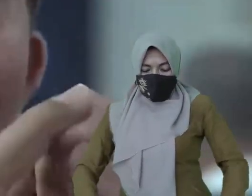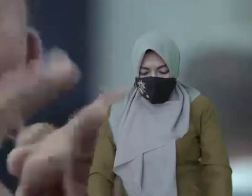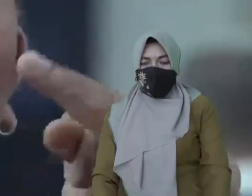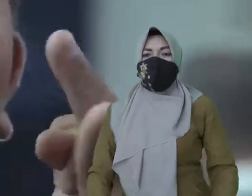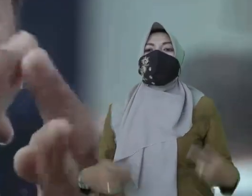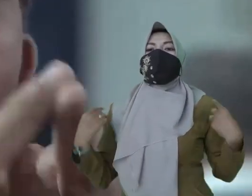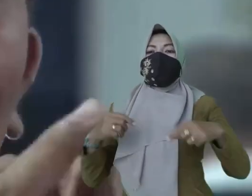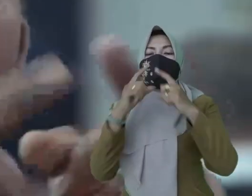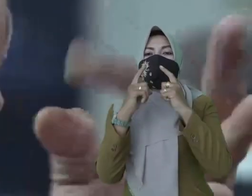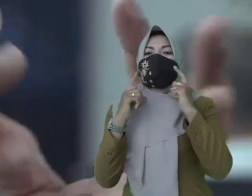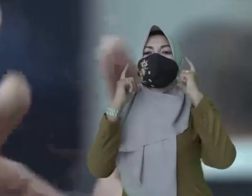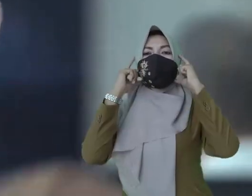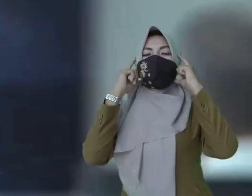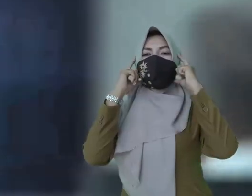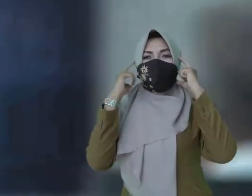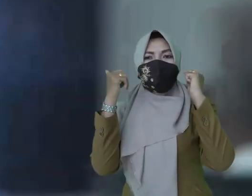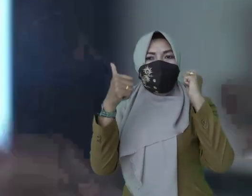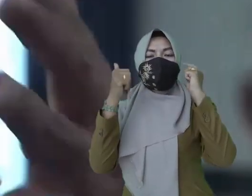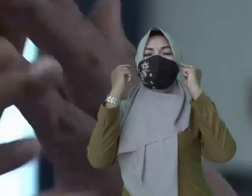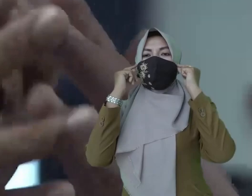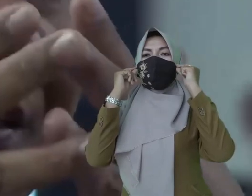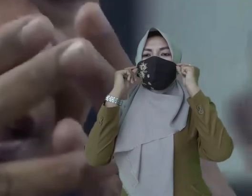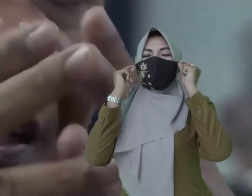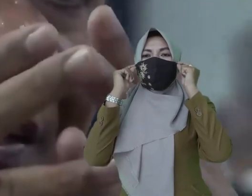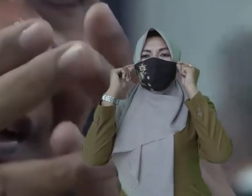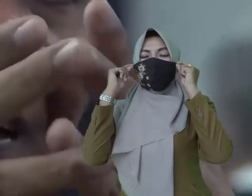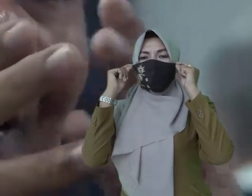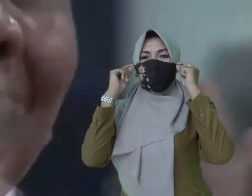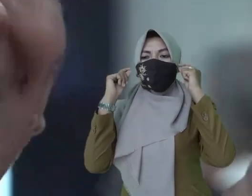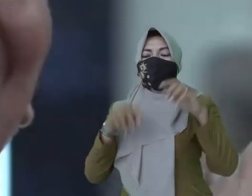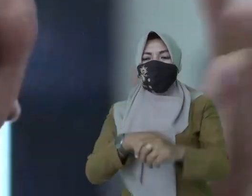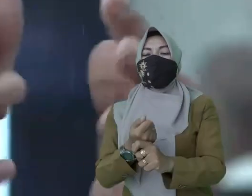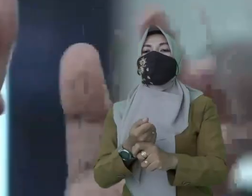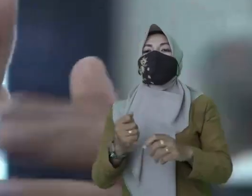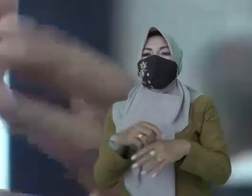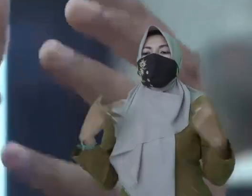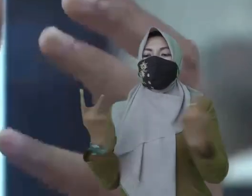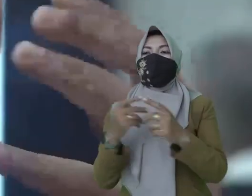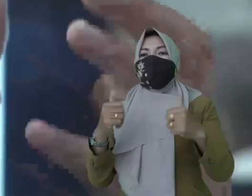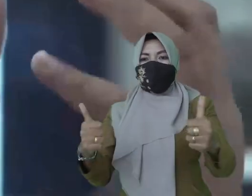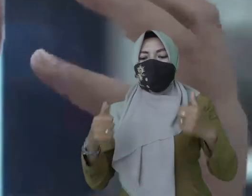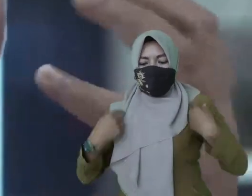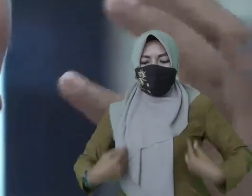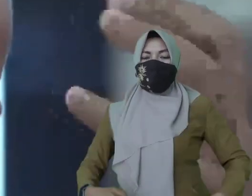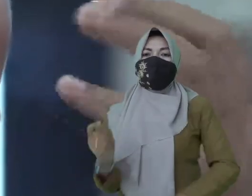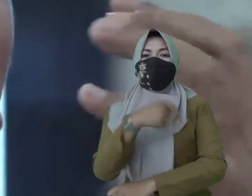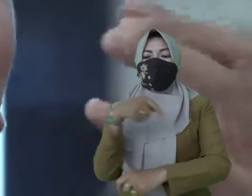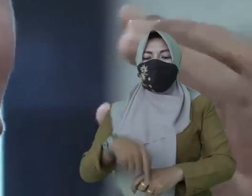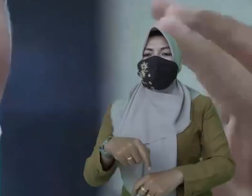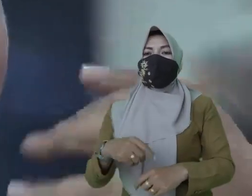ada tas, ada baju, dengan sepatu, dengan baju yang bersih, dia nggak memakai masker. Nah, jadi membuat kebiasaannya